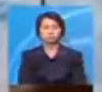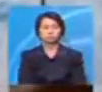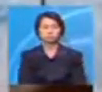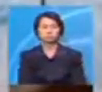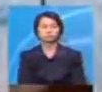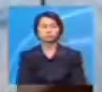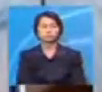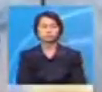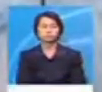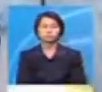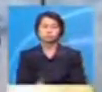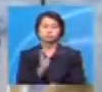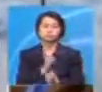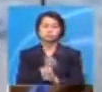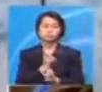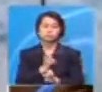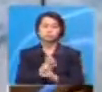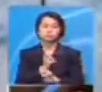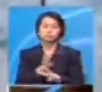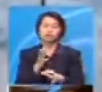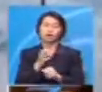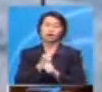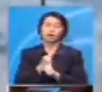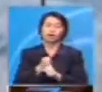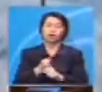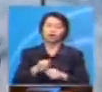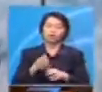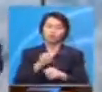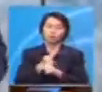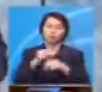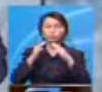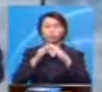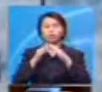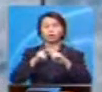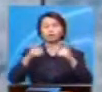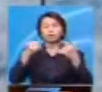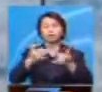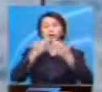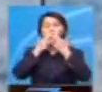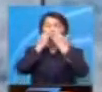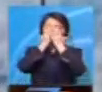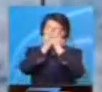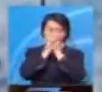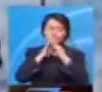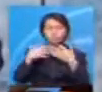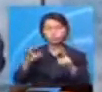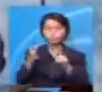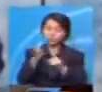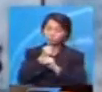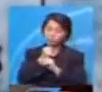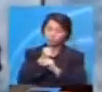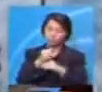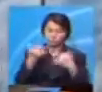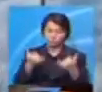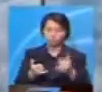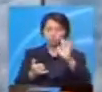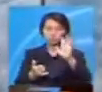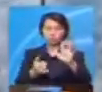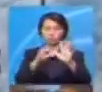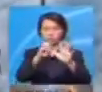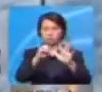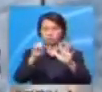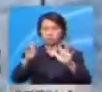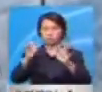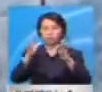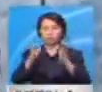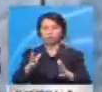tema sukar dapat rumah idaman di lembah Klang tetapi kini bersyukur hasrat tersebut tercapai hari ini 508 penerima